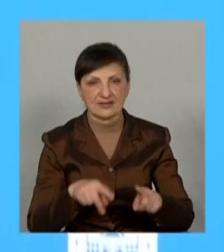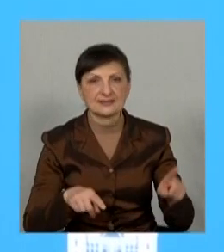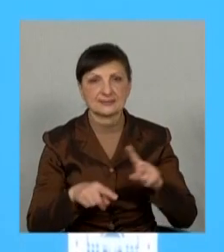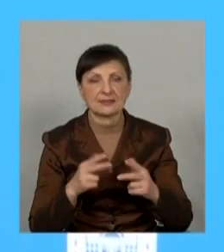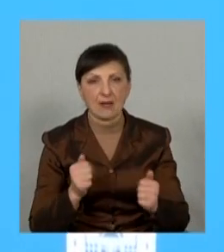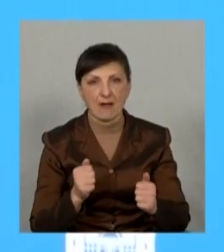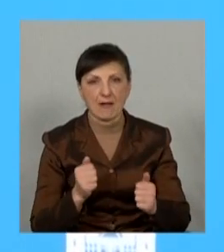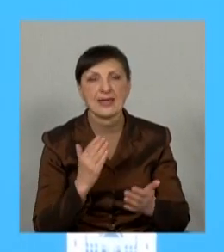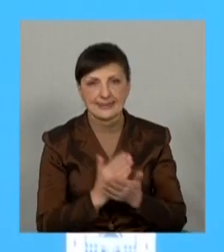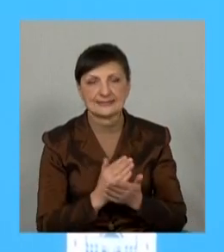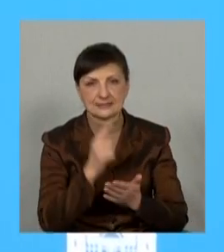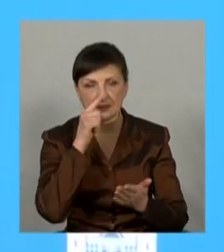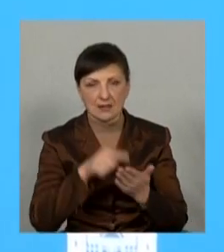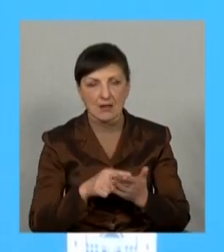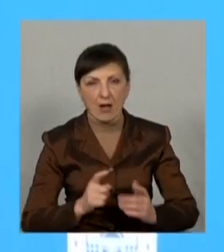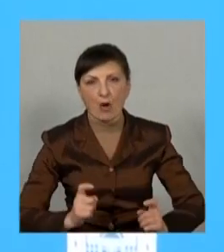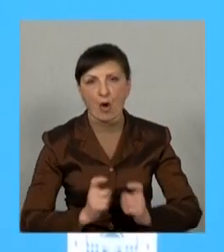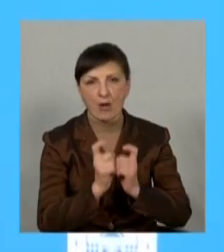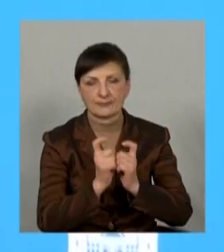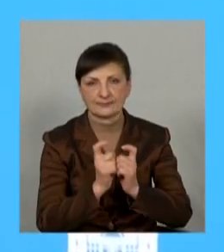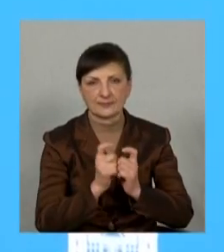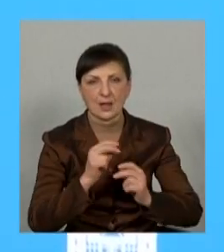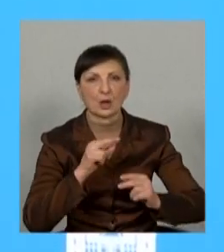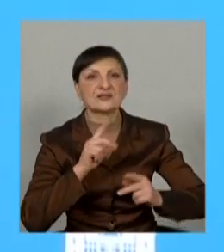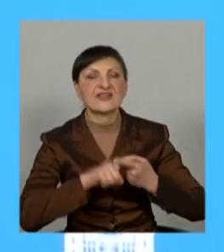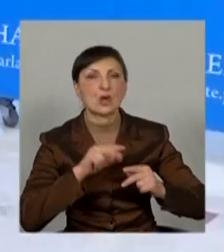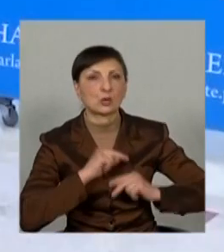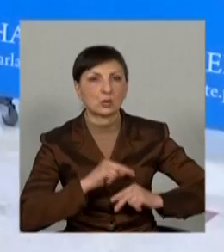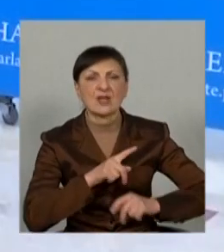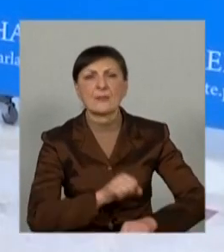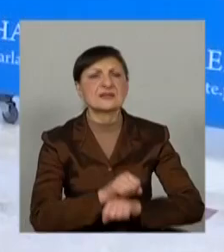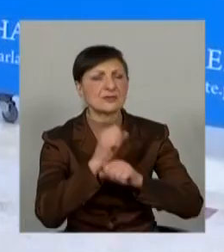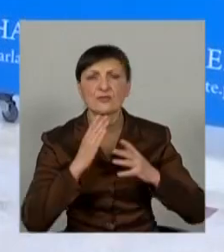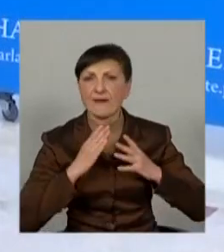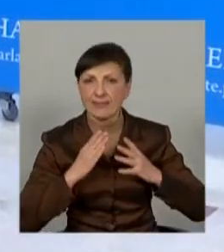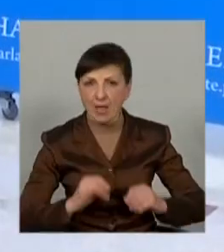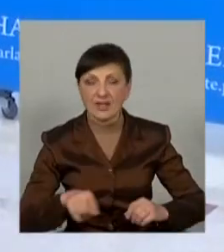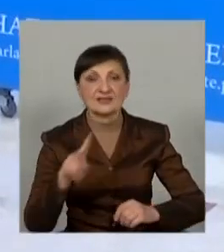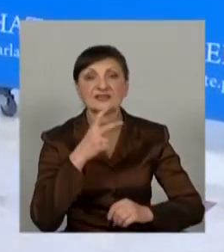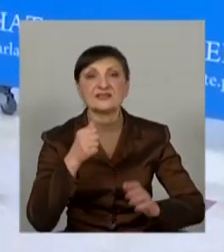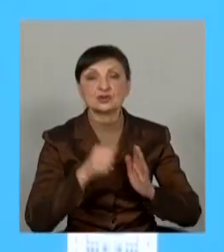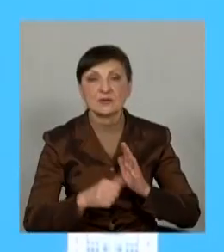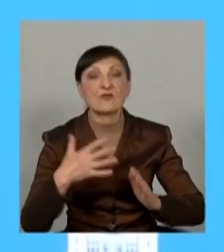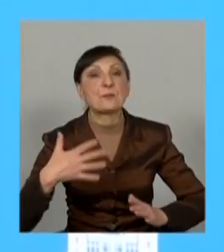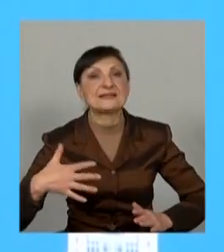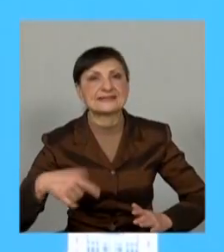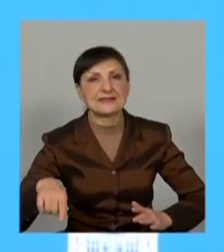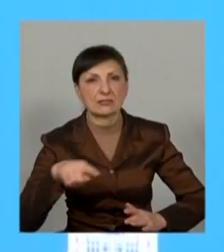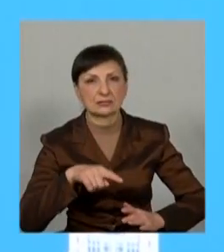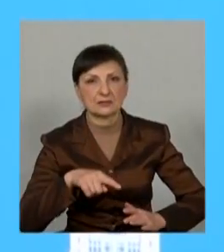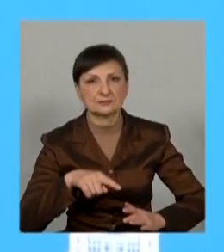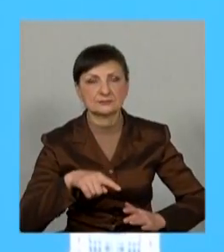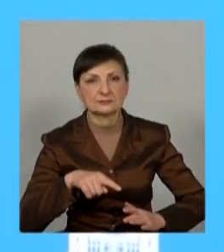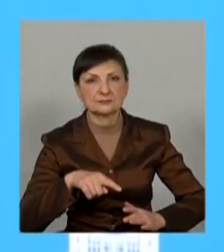риски возникновения коллективных трудовых споров. То есть это не означает, что там были забастовки. Из этих 260 в 50